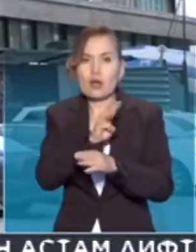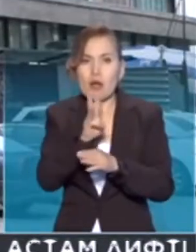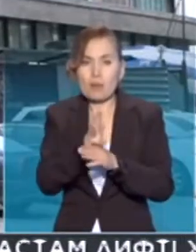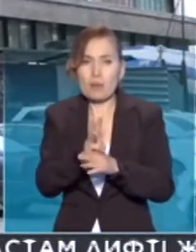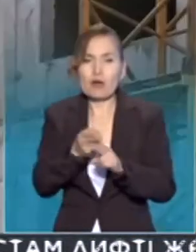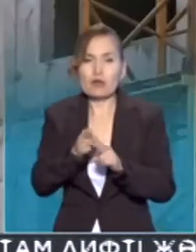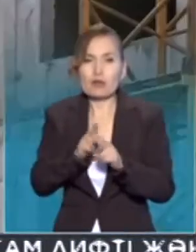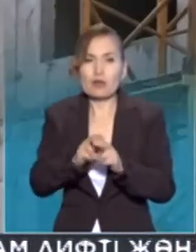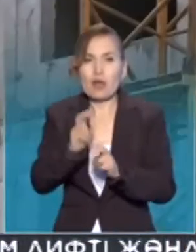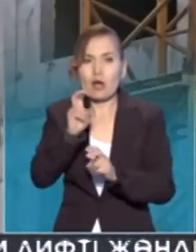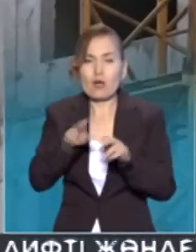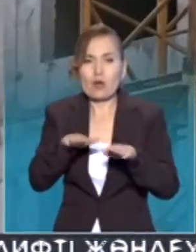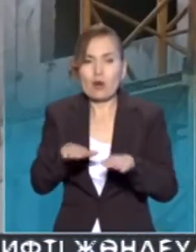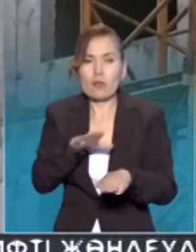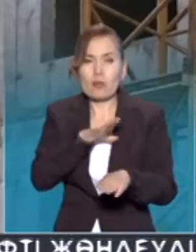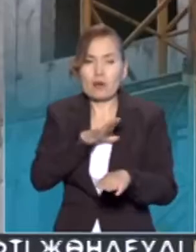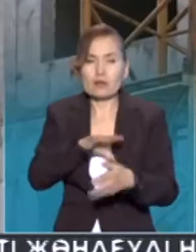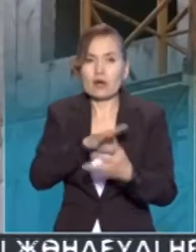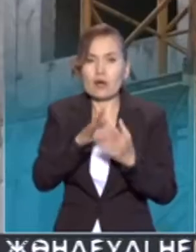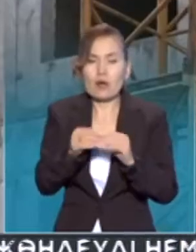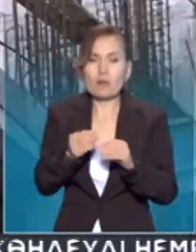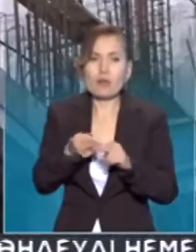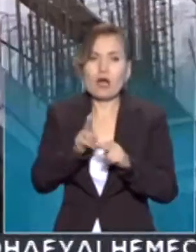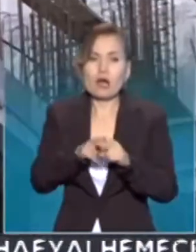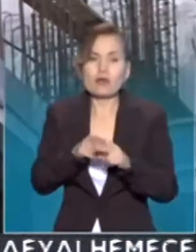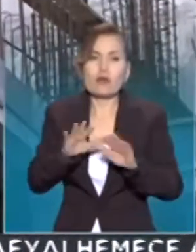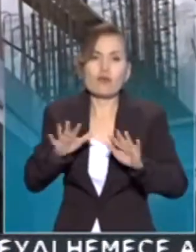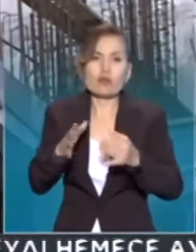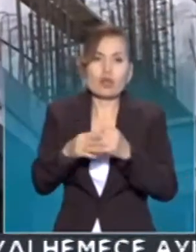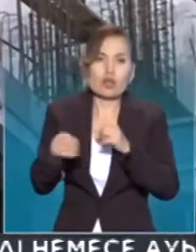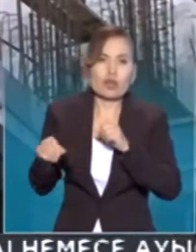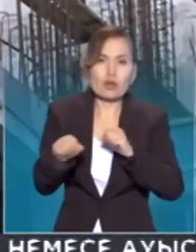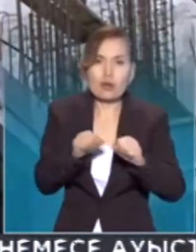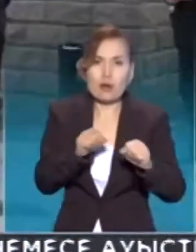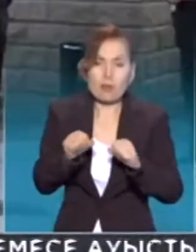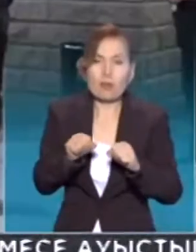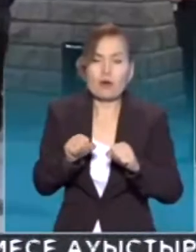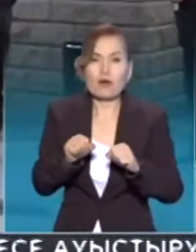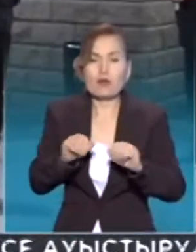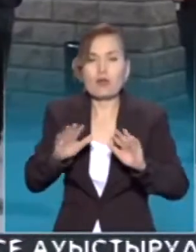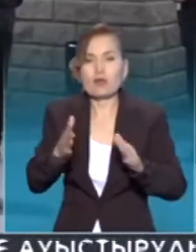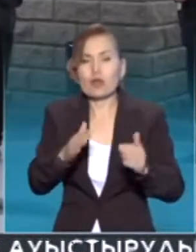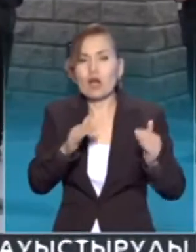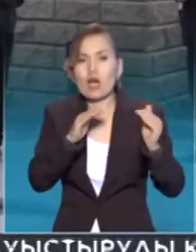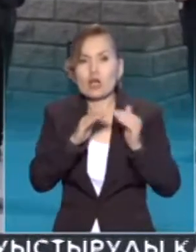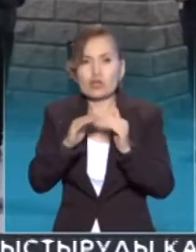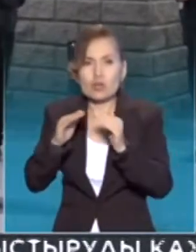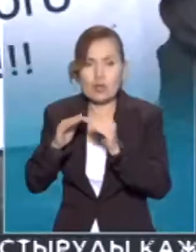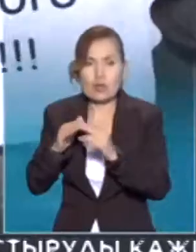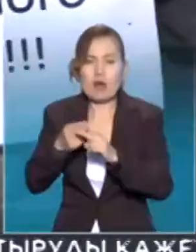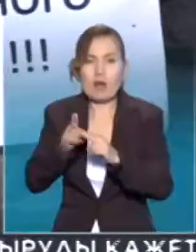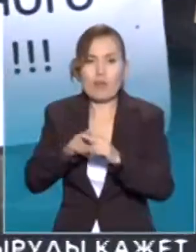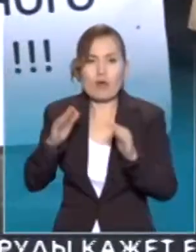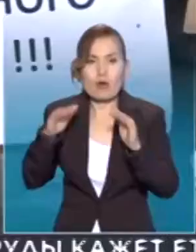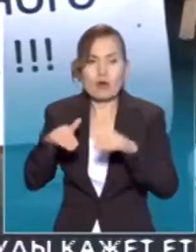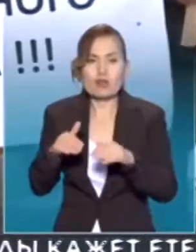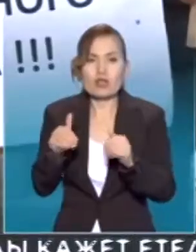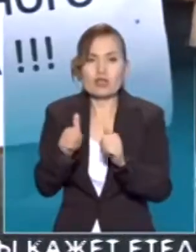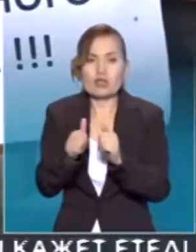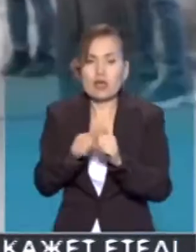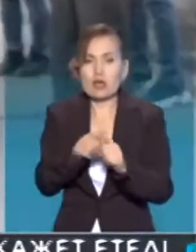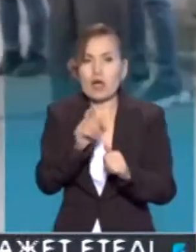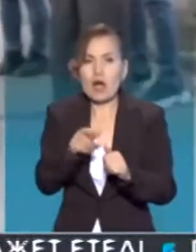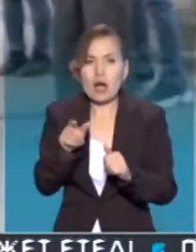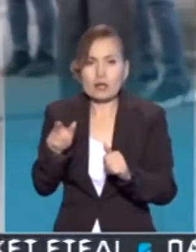мекеменің станциясы орналасқан. Егер алдағы уақытта жер сілкінісі болып ғимараттарға зақым келсе, жақын маңда тұратын адамдардың өміріне қауіп төнуі